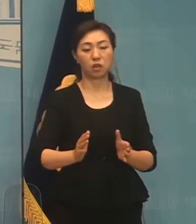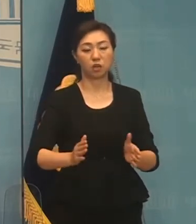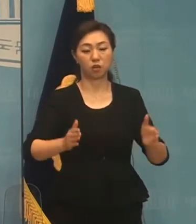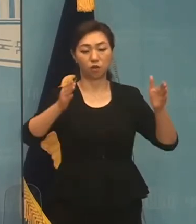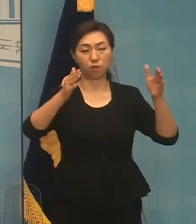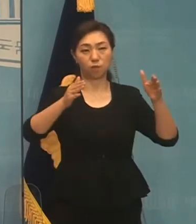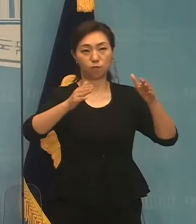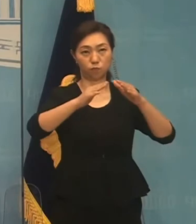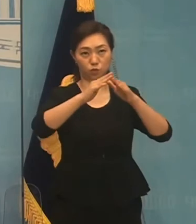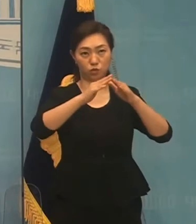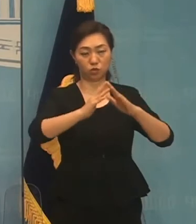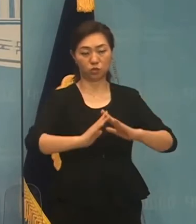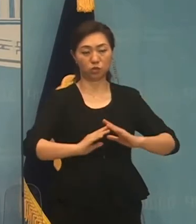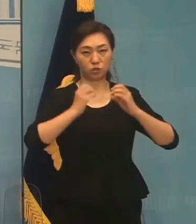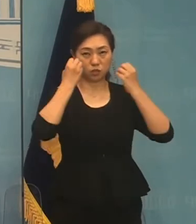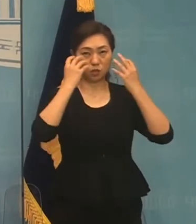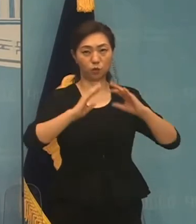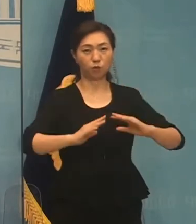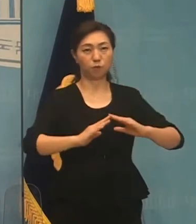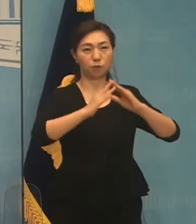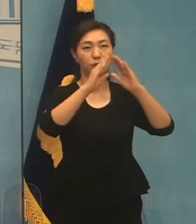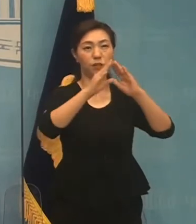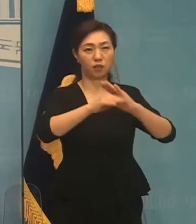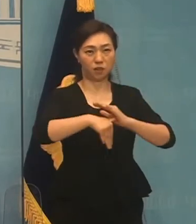신축할 때